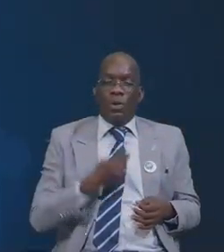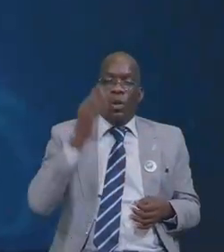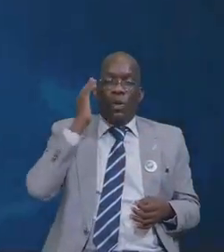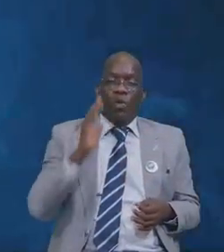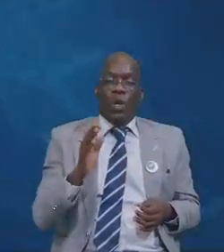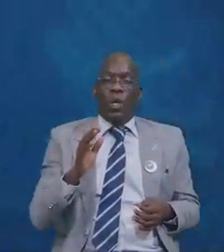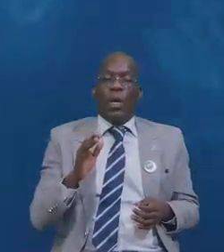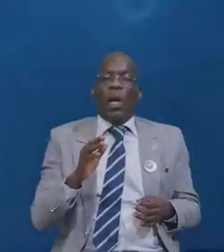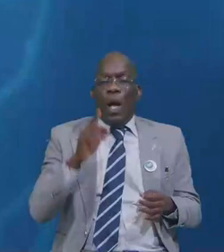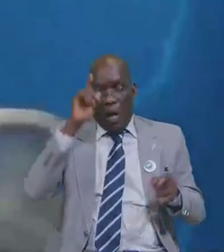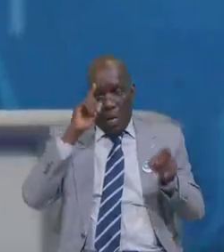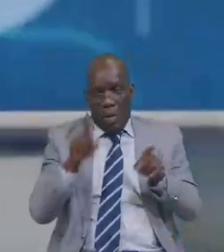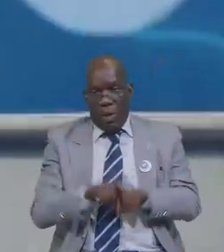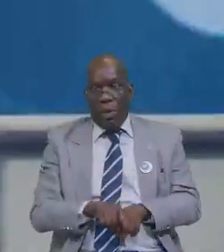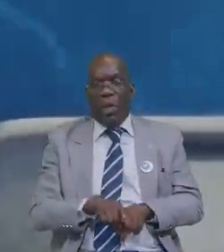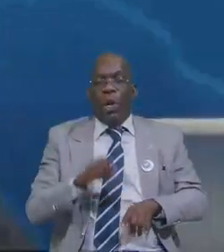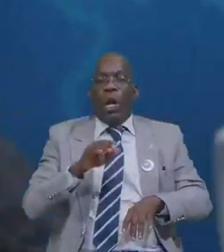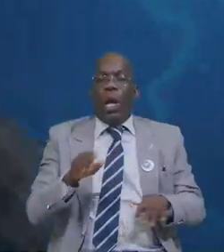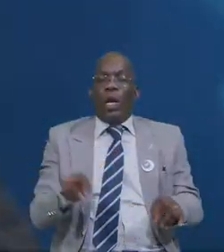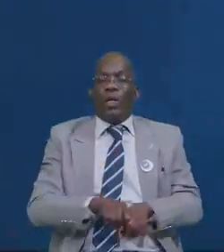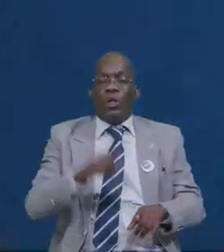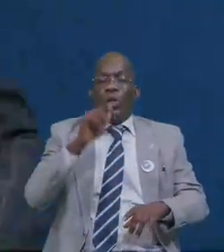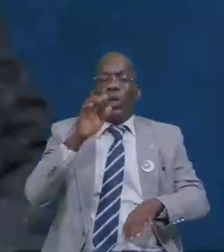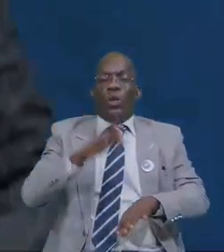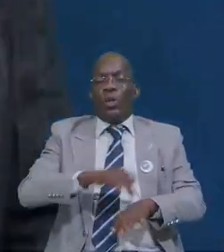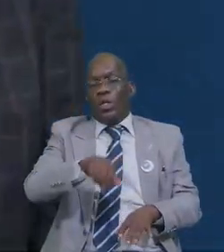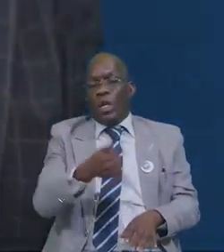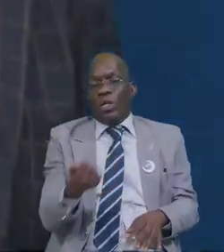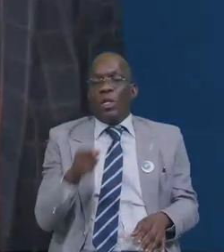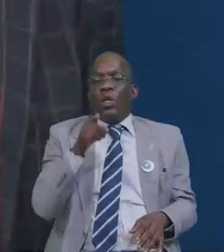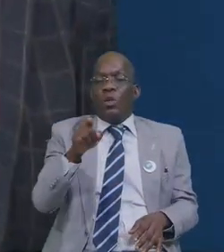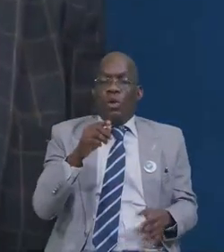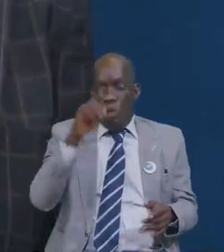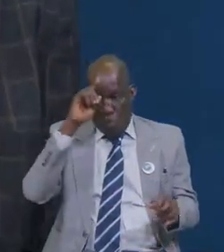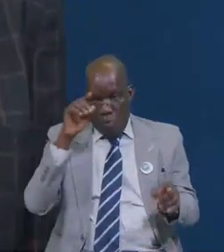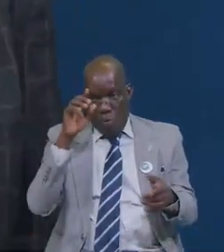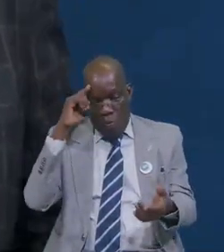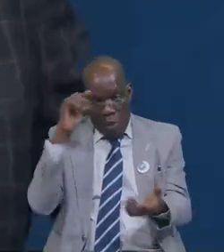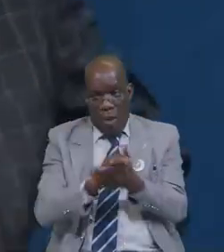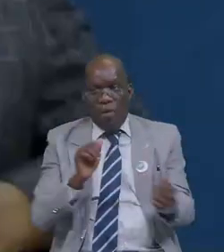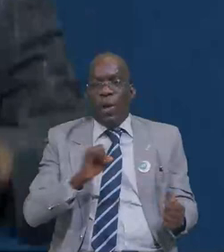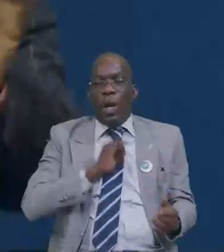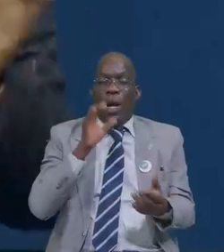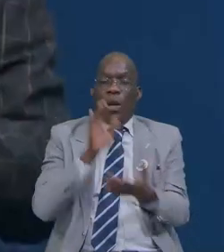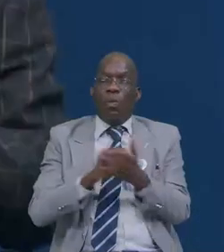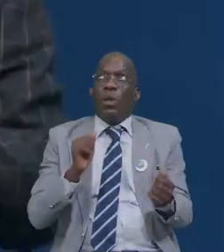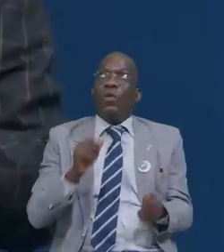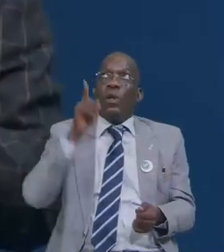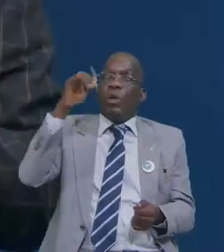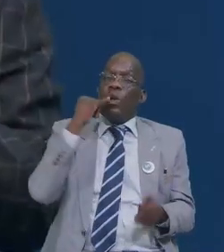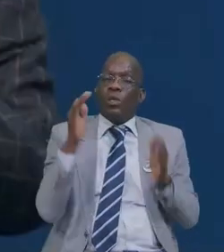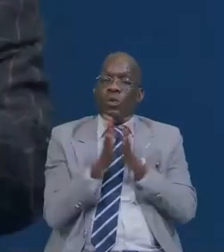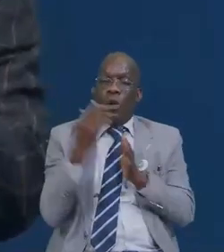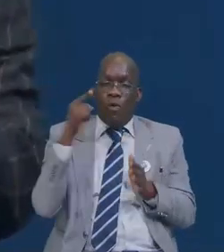demander quelque chose, que nous demandons, tu crois, je crois, et il intercède pour